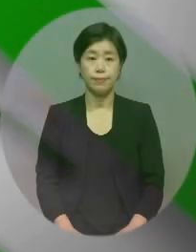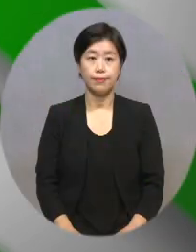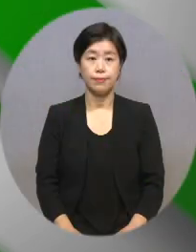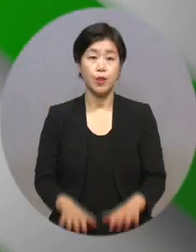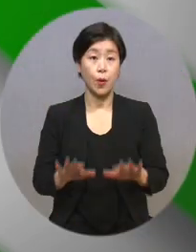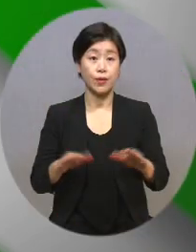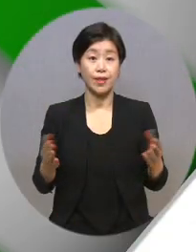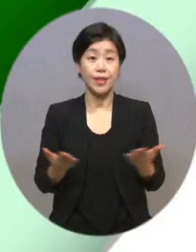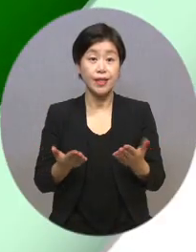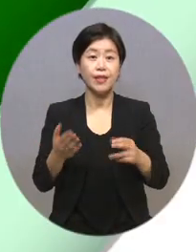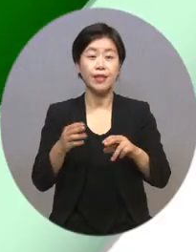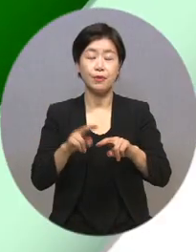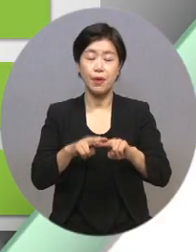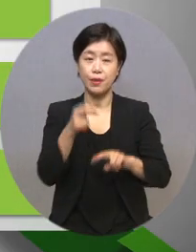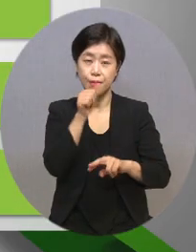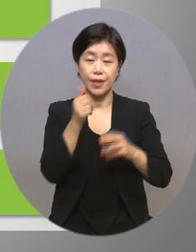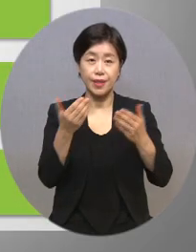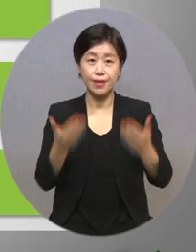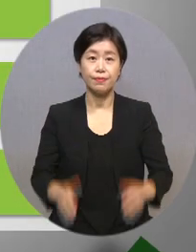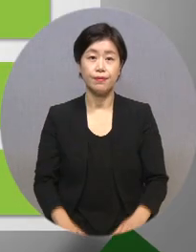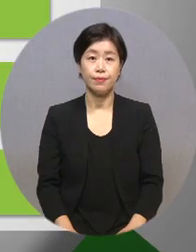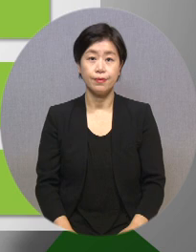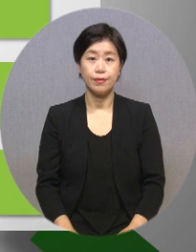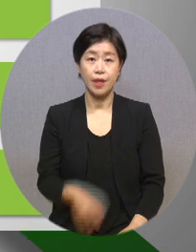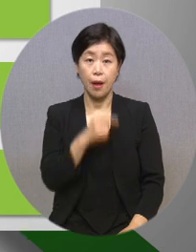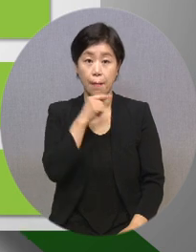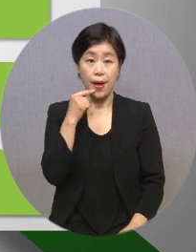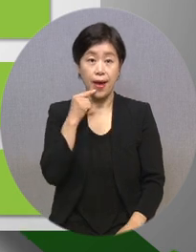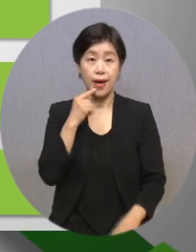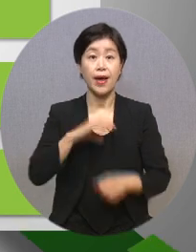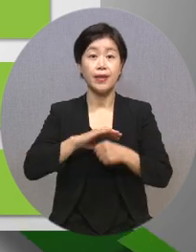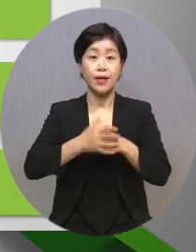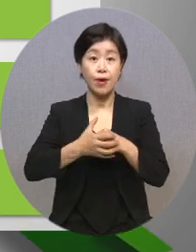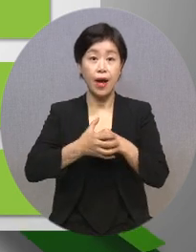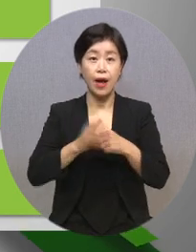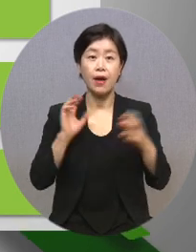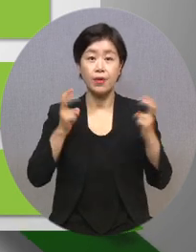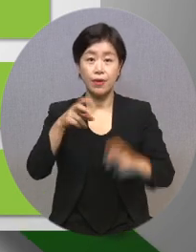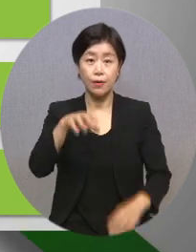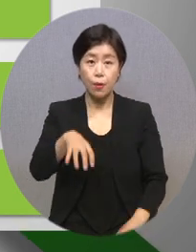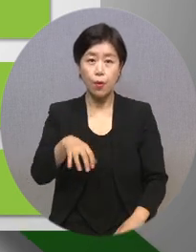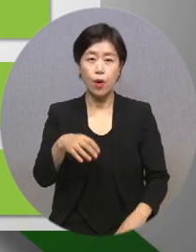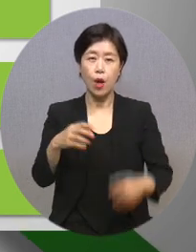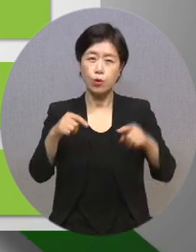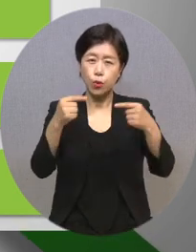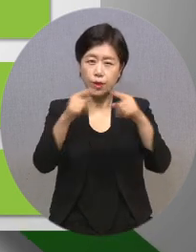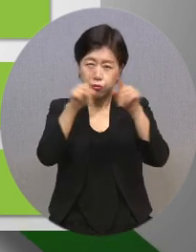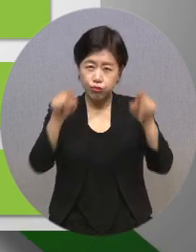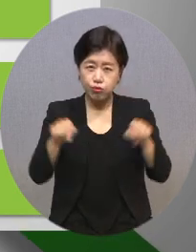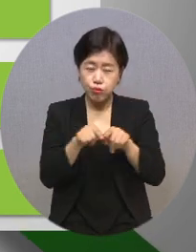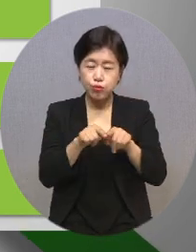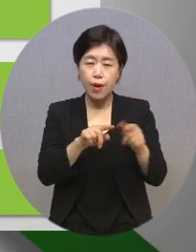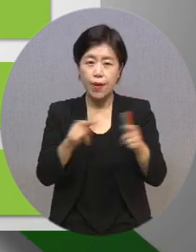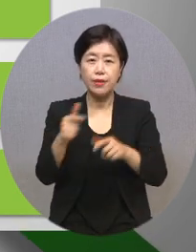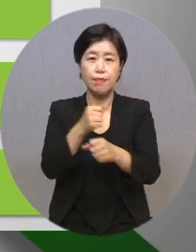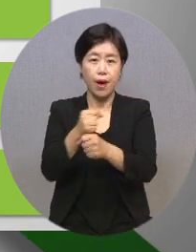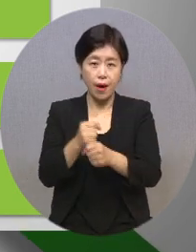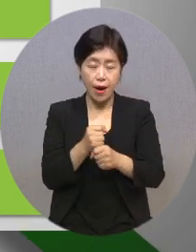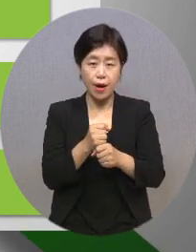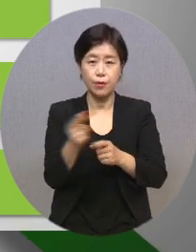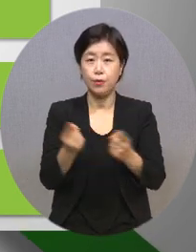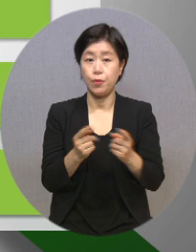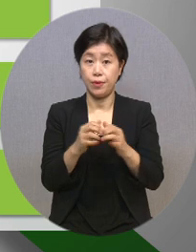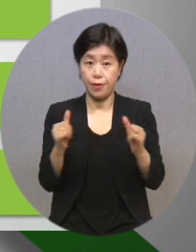오늘의 취업 정보입니다. 주식회사 빨간 사과에서 종이 제품 생산기계 조직원을 모집합니다.